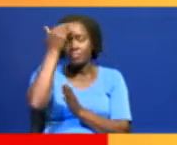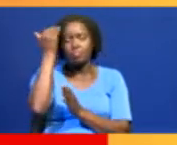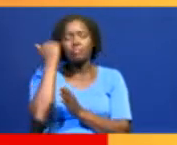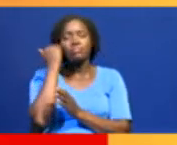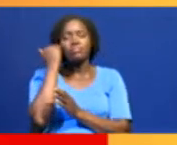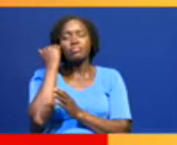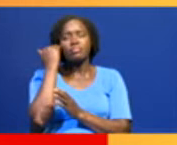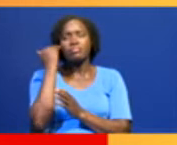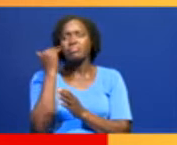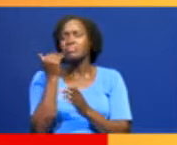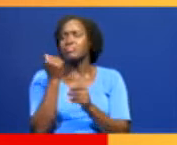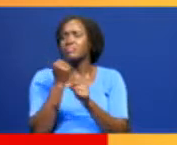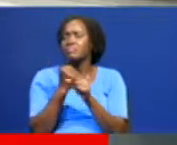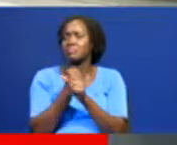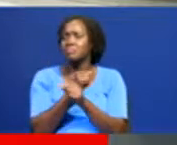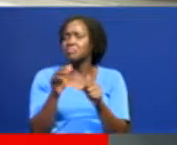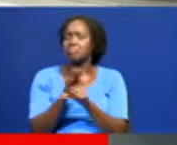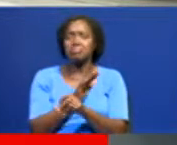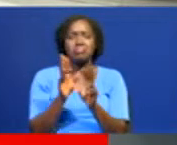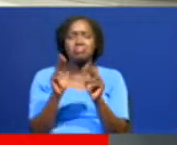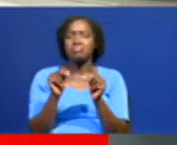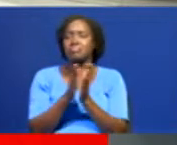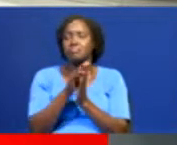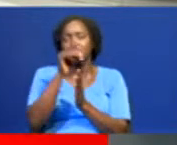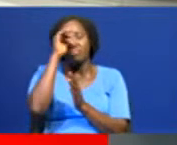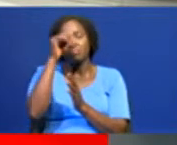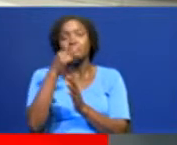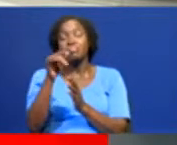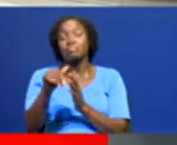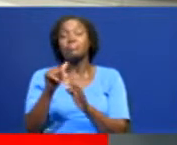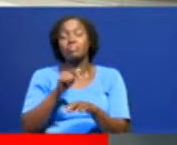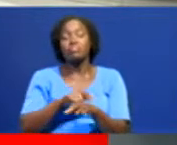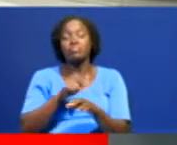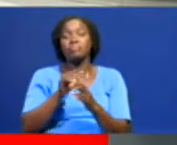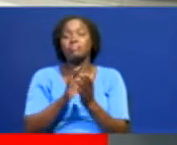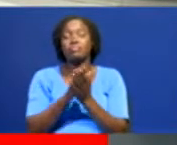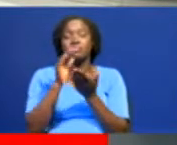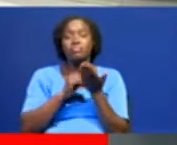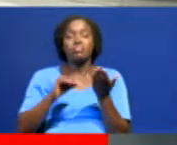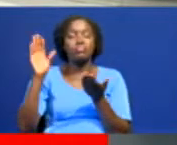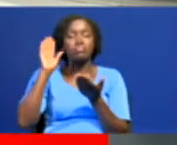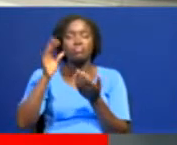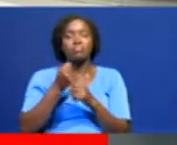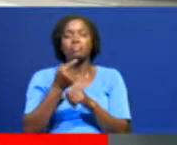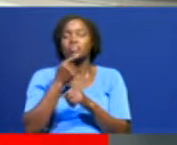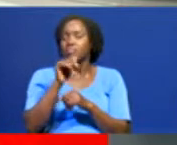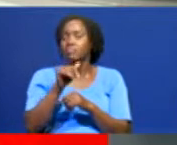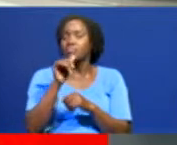vile inavyotakikana. Serikali ikasema kwamba tukiingia tutahakikisha kwamba wale